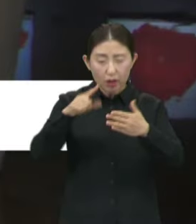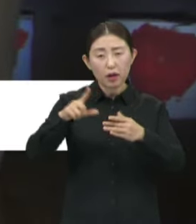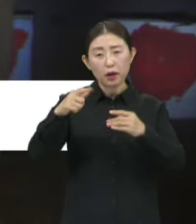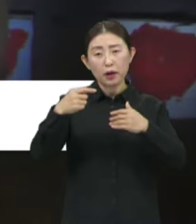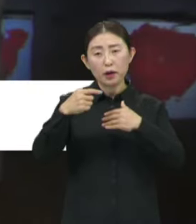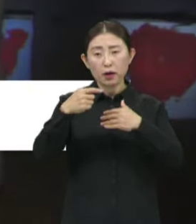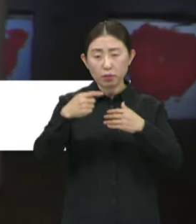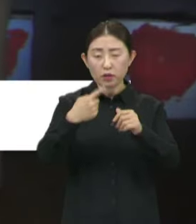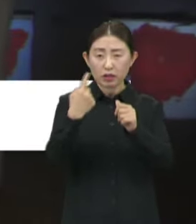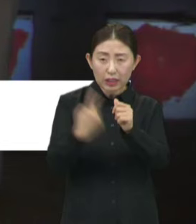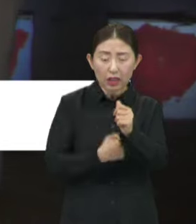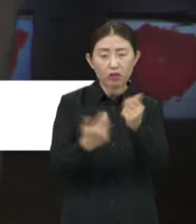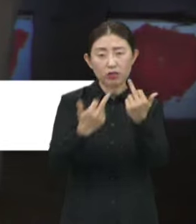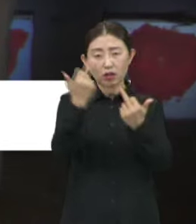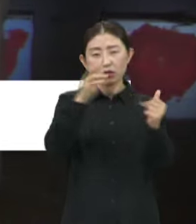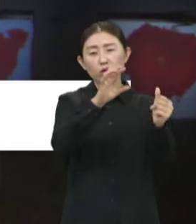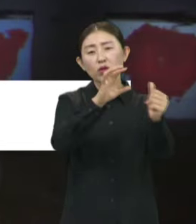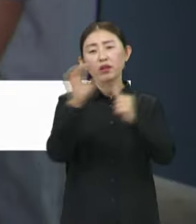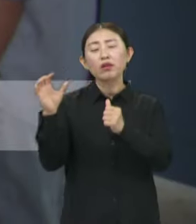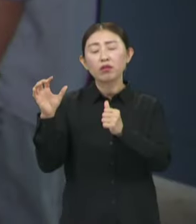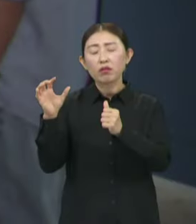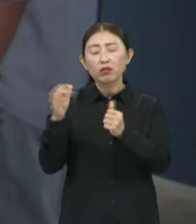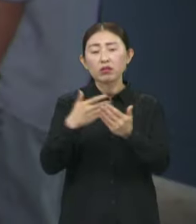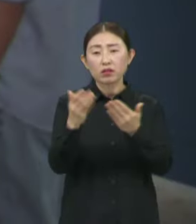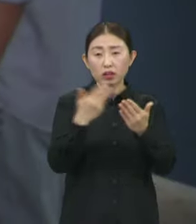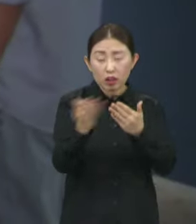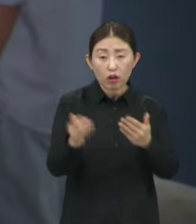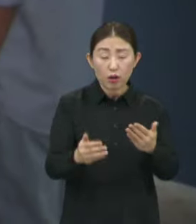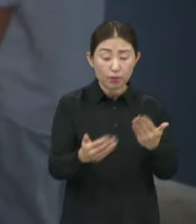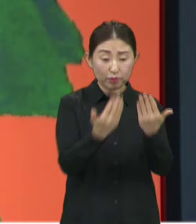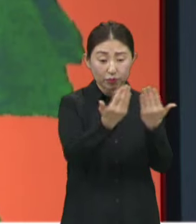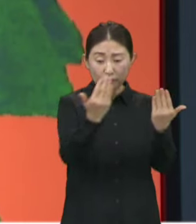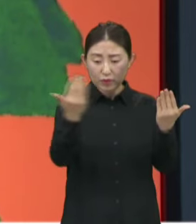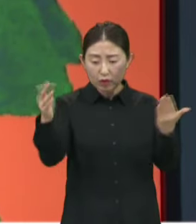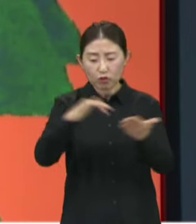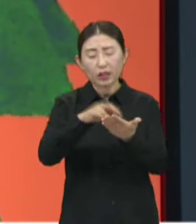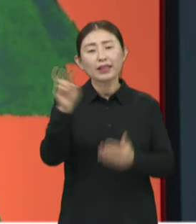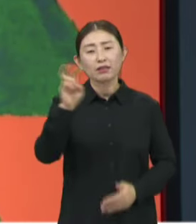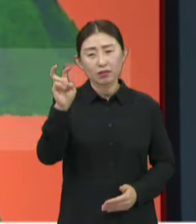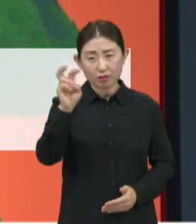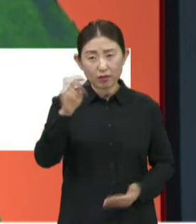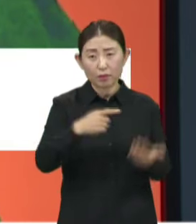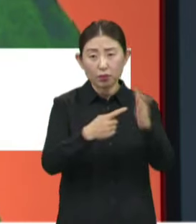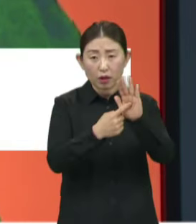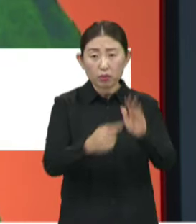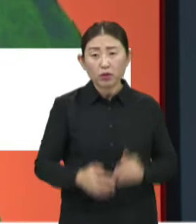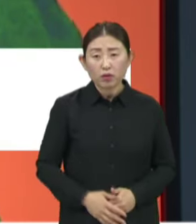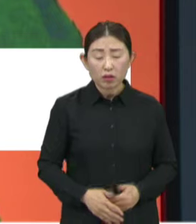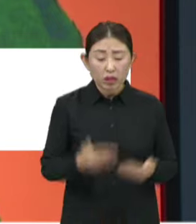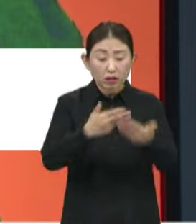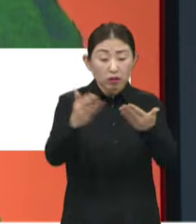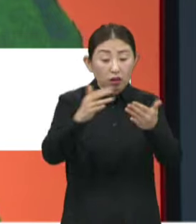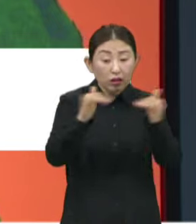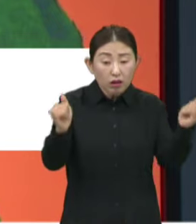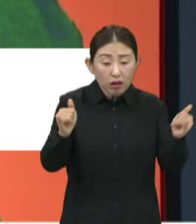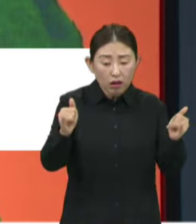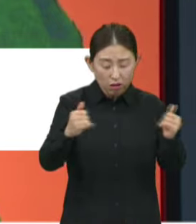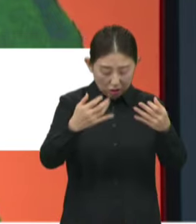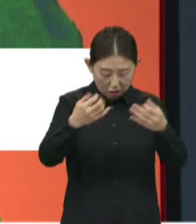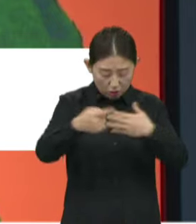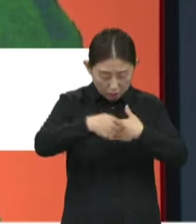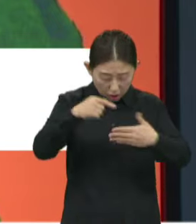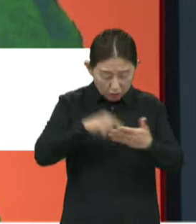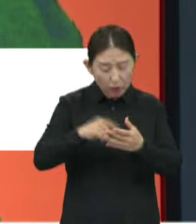표현한 구도자의 낙원 연작 20여 점을 새롭게 선보입니다. 작가 자신도 그런 이상향이 어떤 모습을